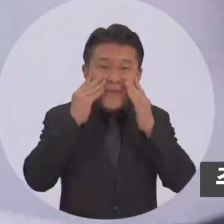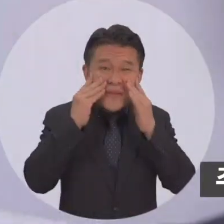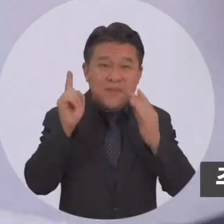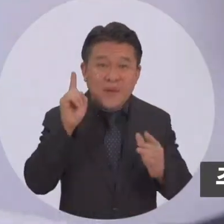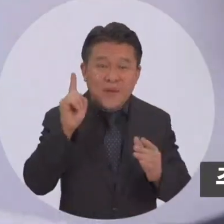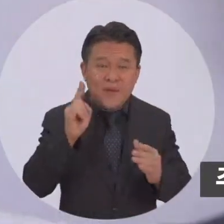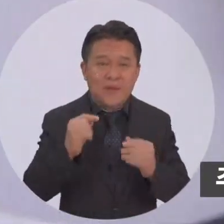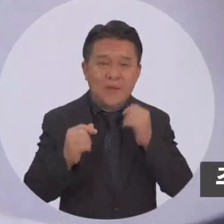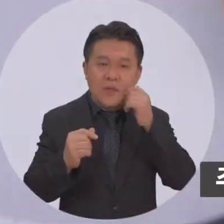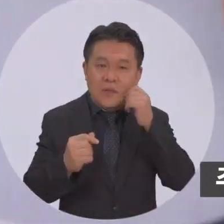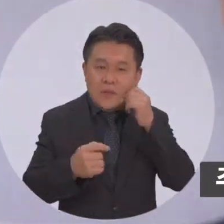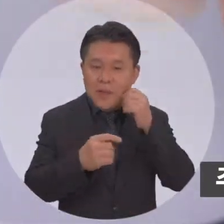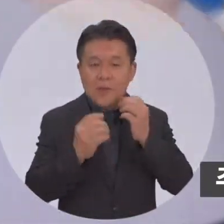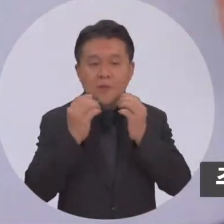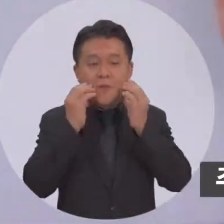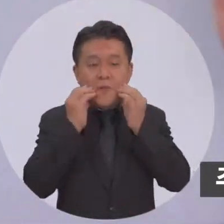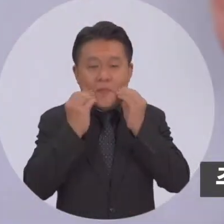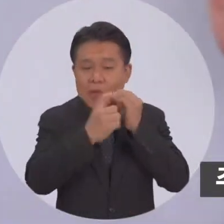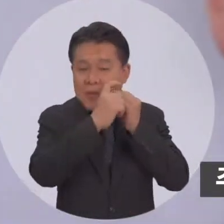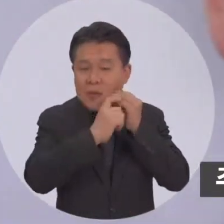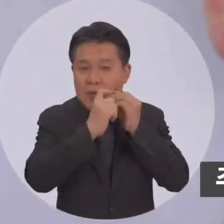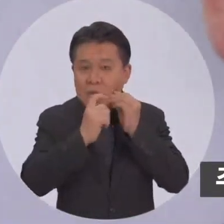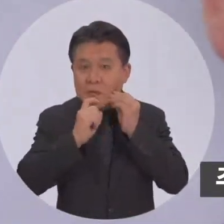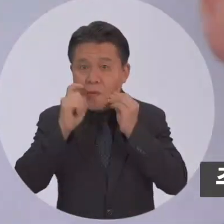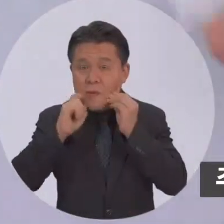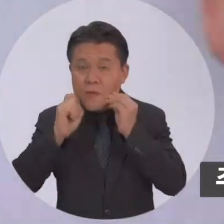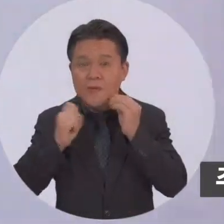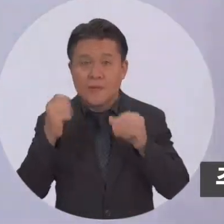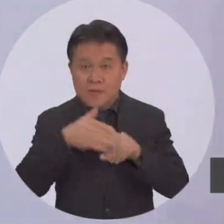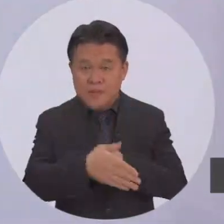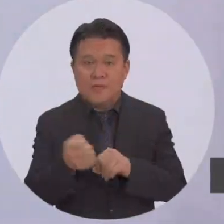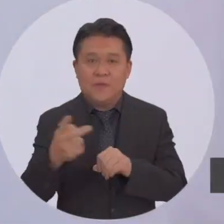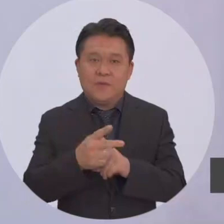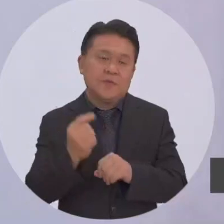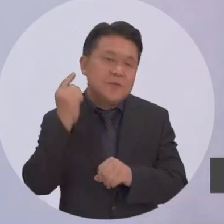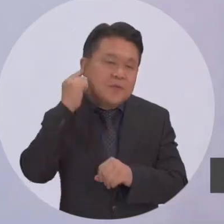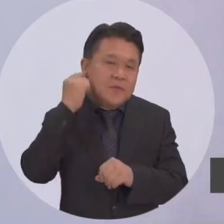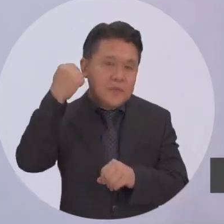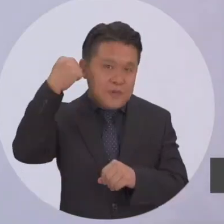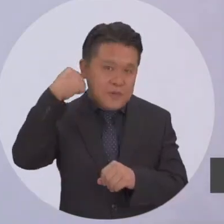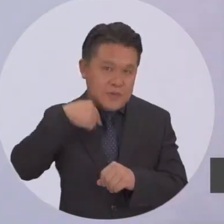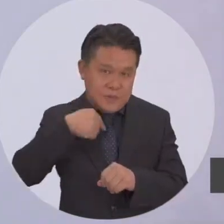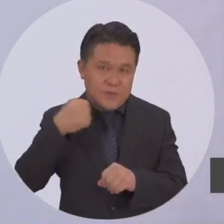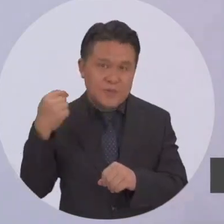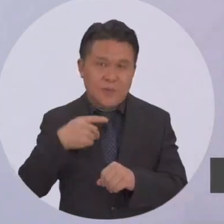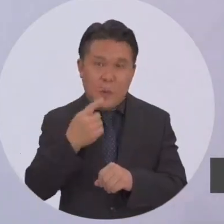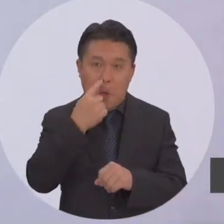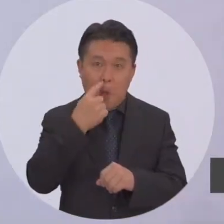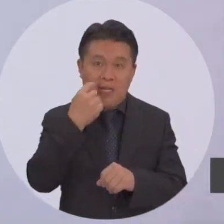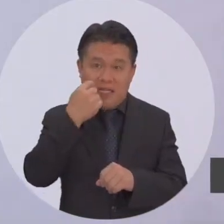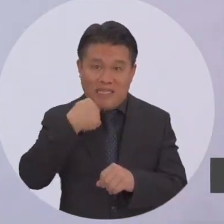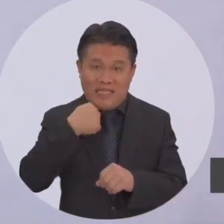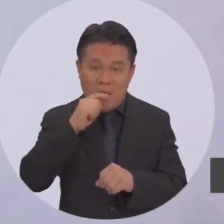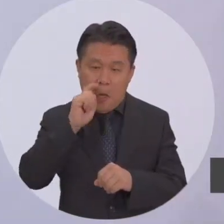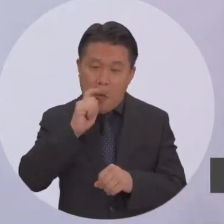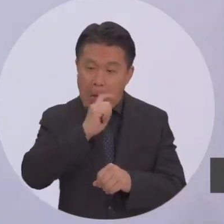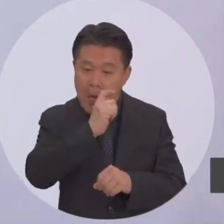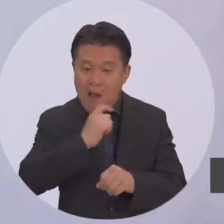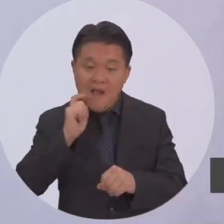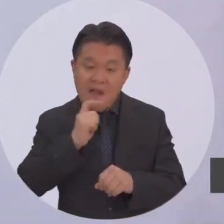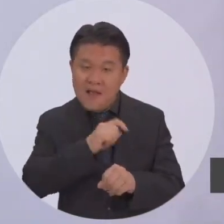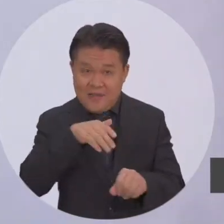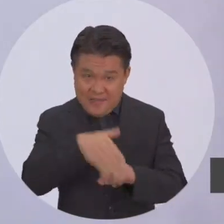주름진 피부는 아랫방향으로 부드럽게 잡아당겨 면도하고 귀에서 턱 방향, 코 밑에서 입 주위